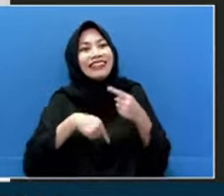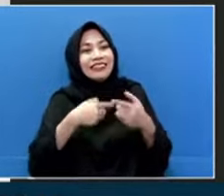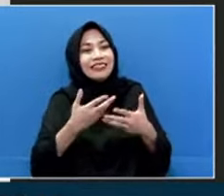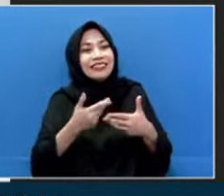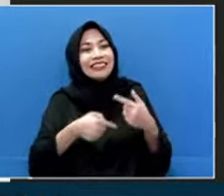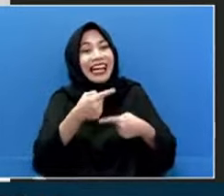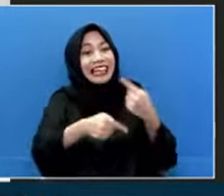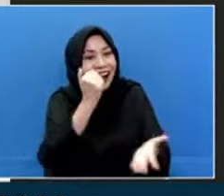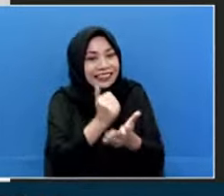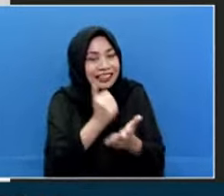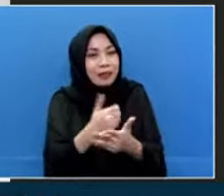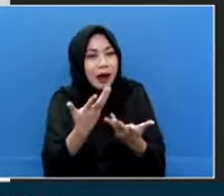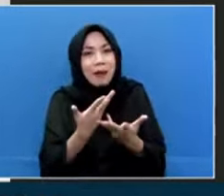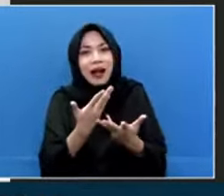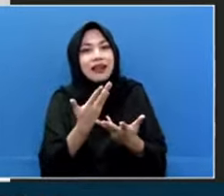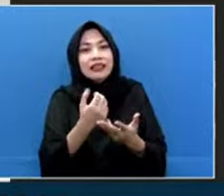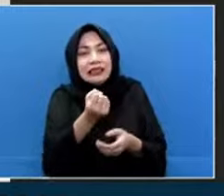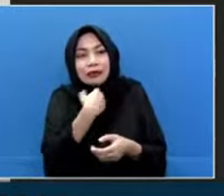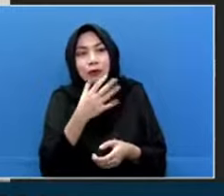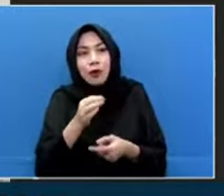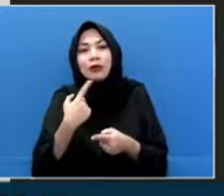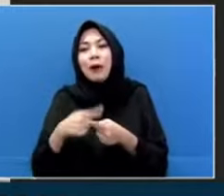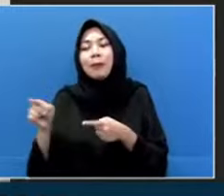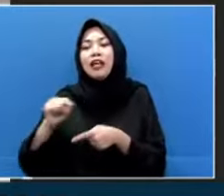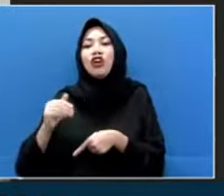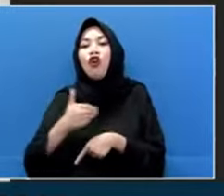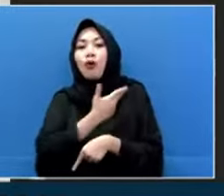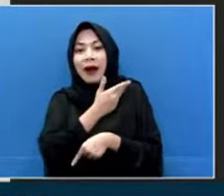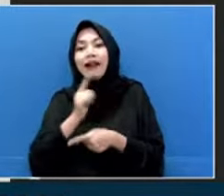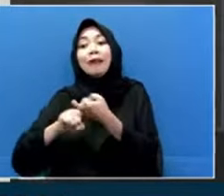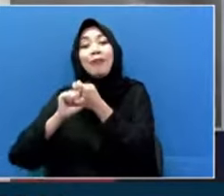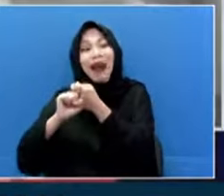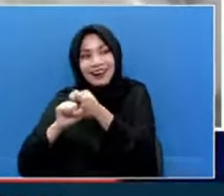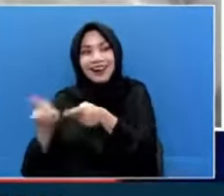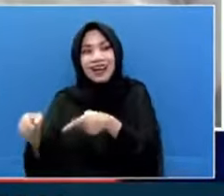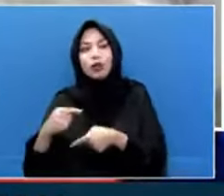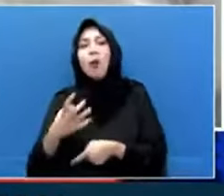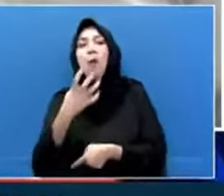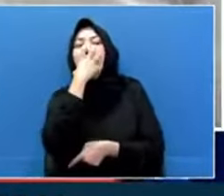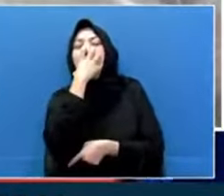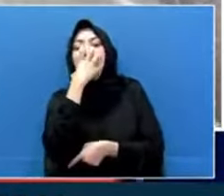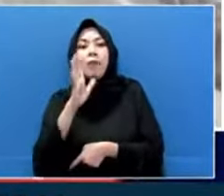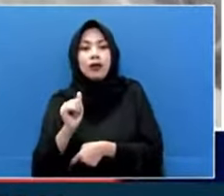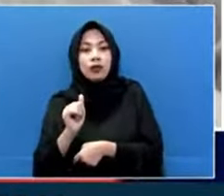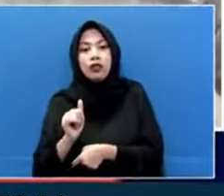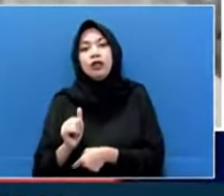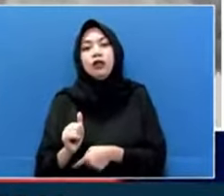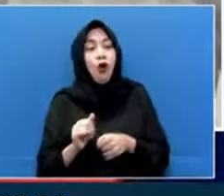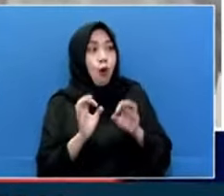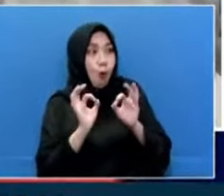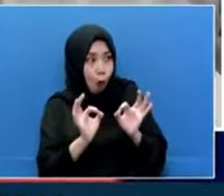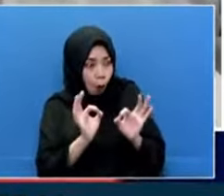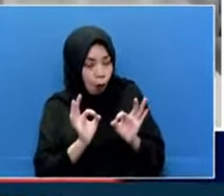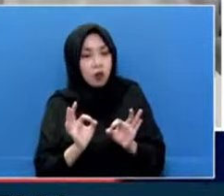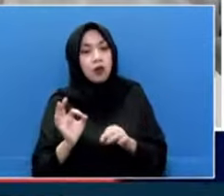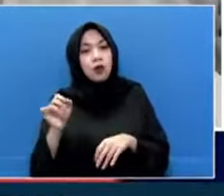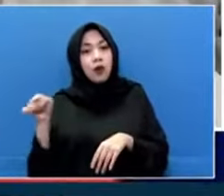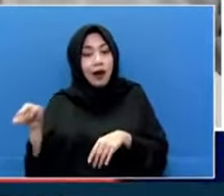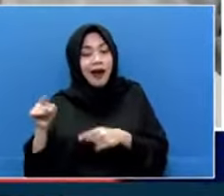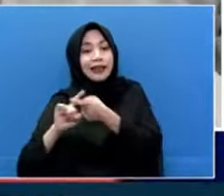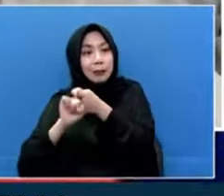tadi itu memang Kondisinya masih menggunakan Al bantu demikian Tapi dugaannya berarti dirawat karena memang